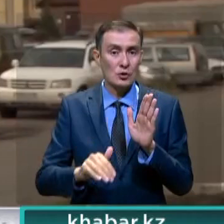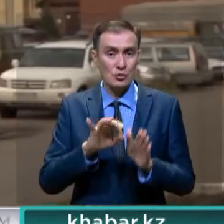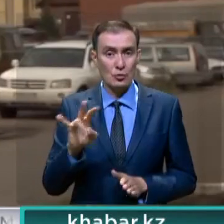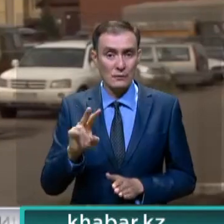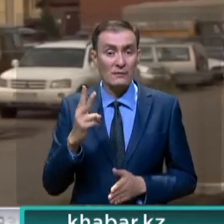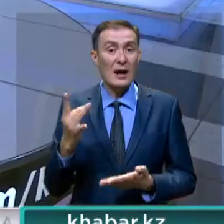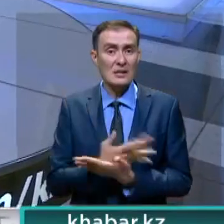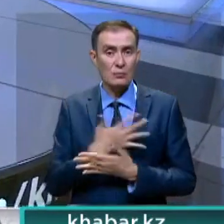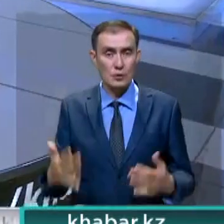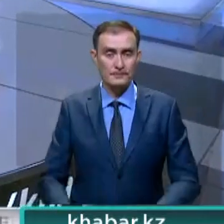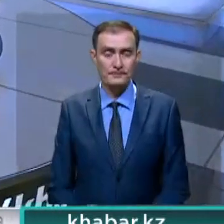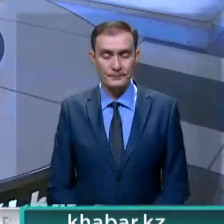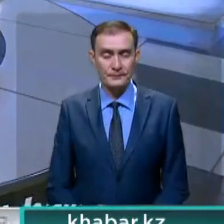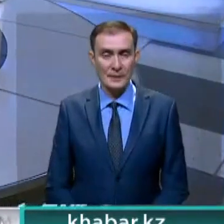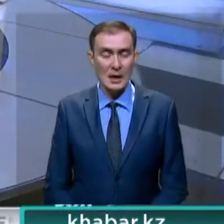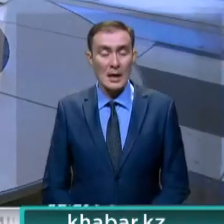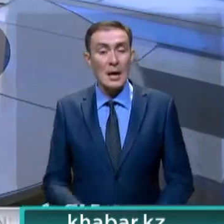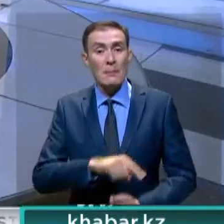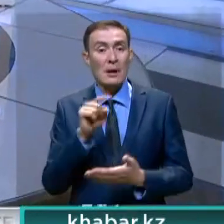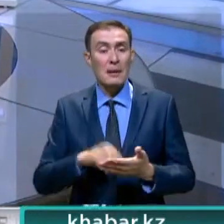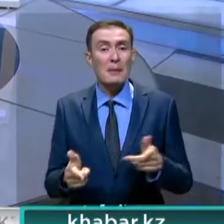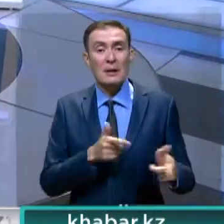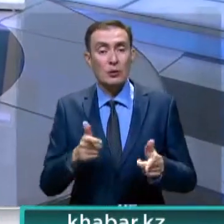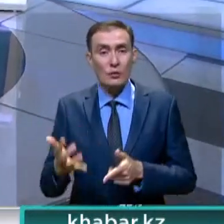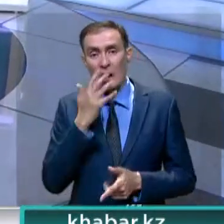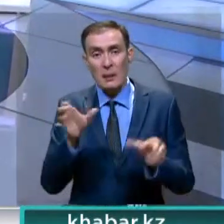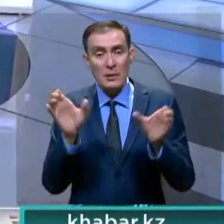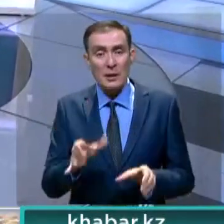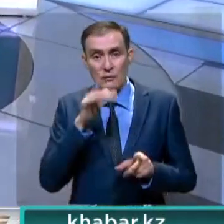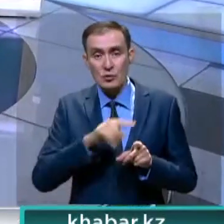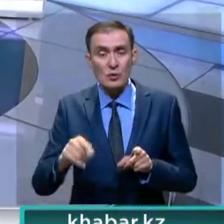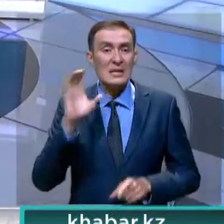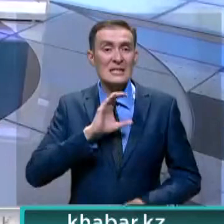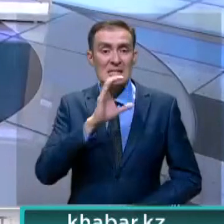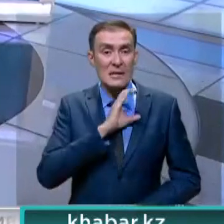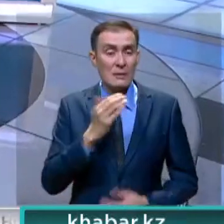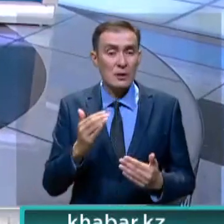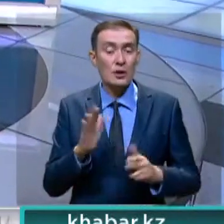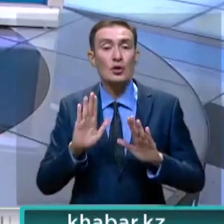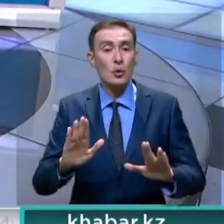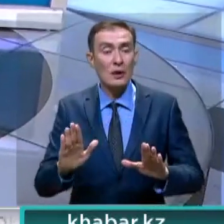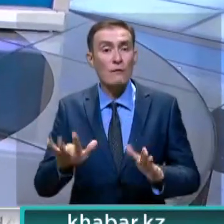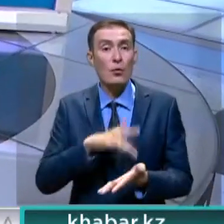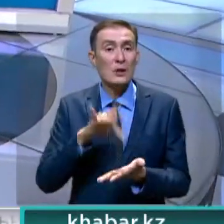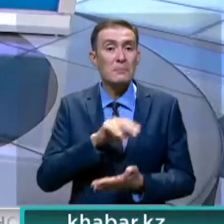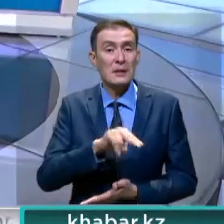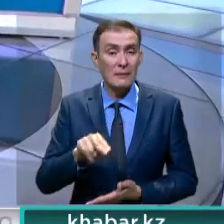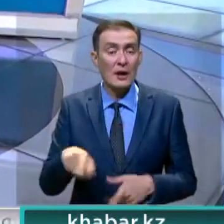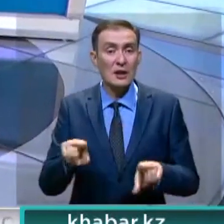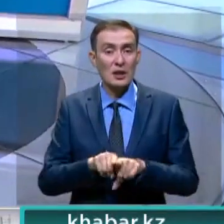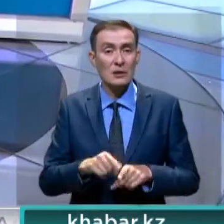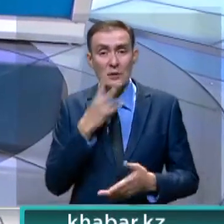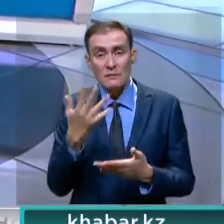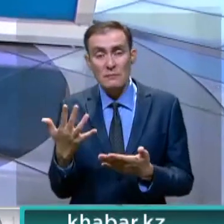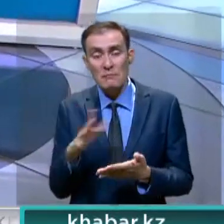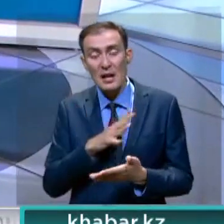тонн. Впрочем, проблемы с подготовкой к отопительному сезону на севере страны возникли не только в областном центре. Спасатели